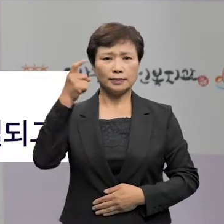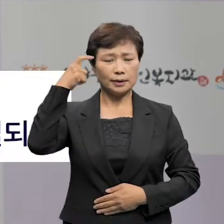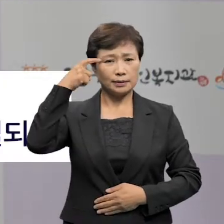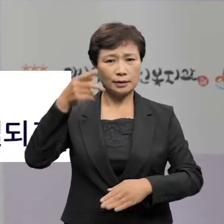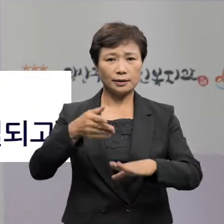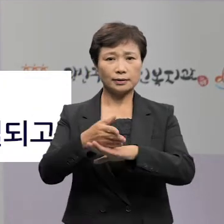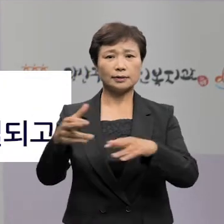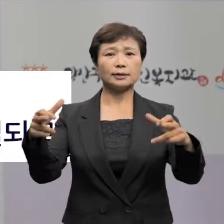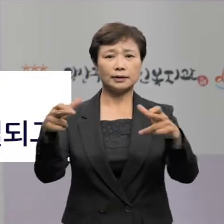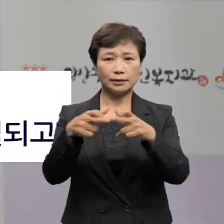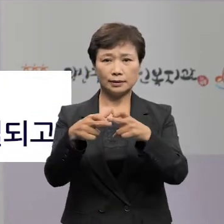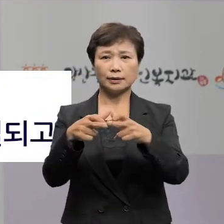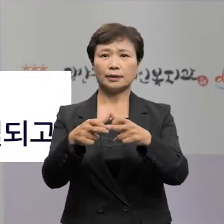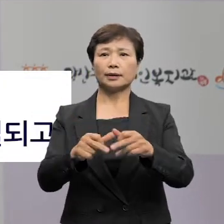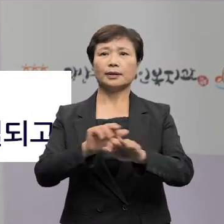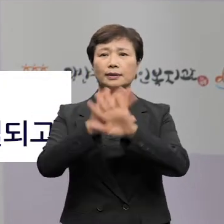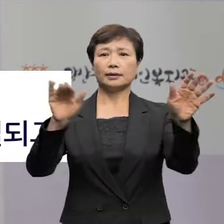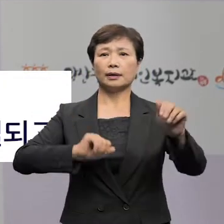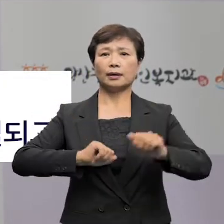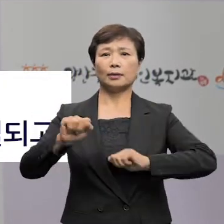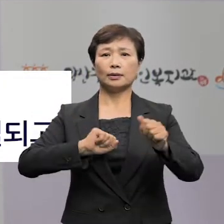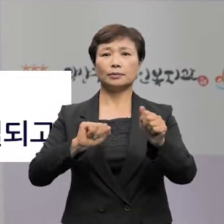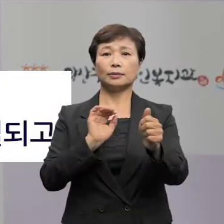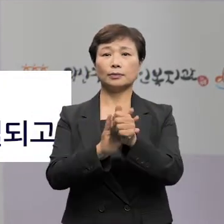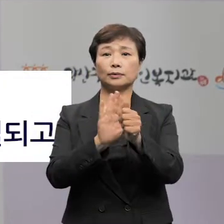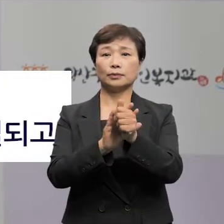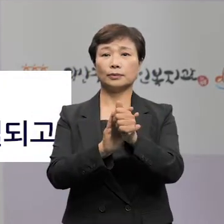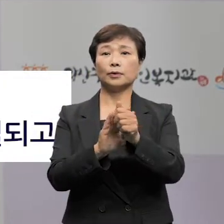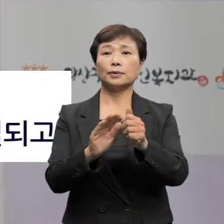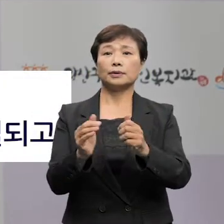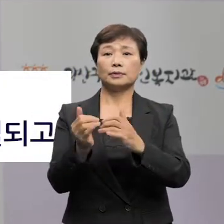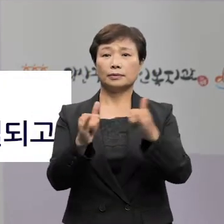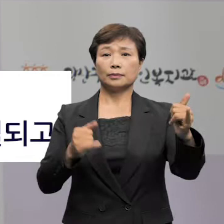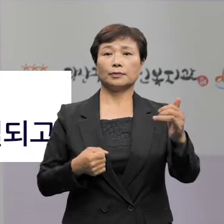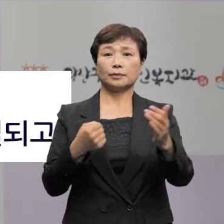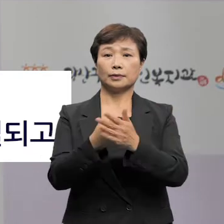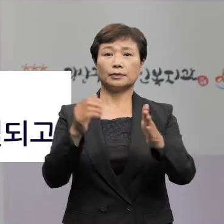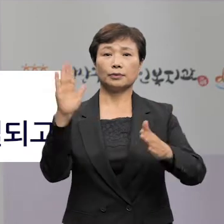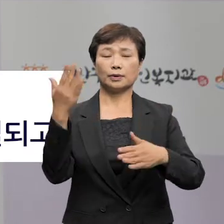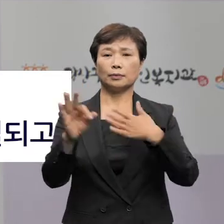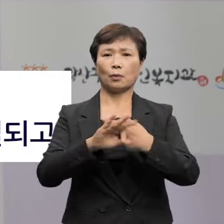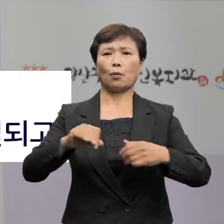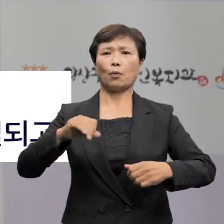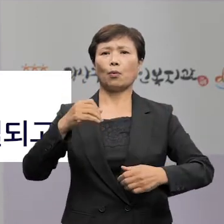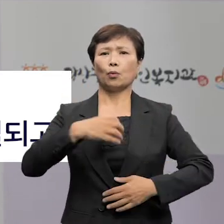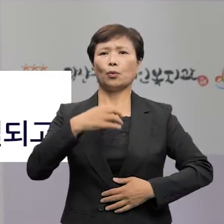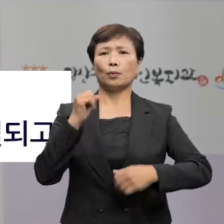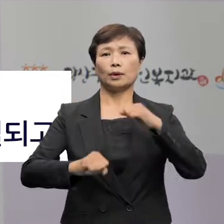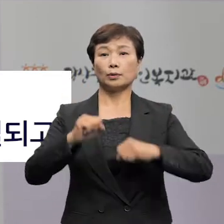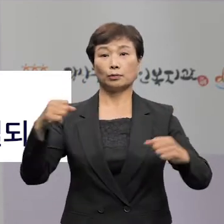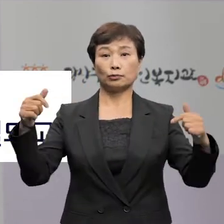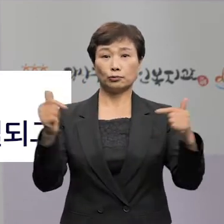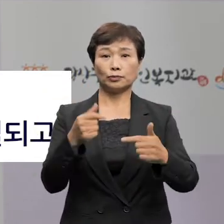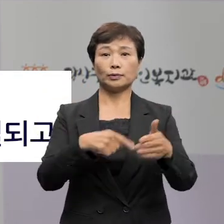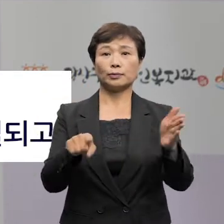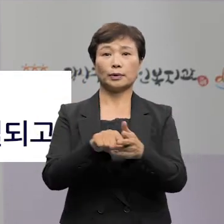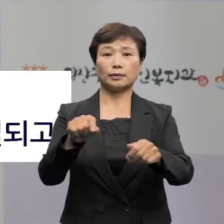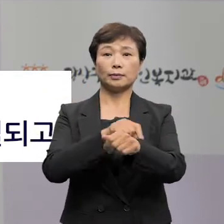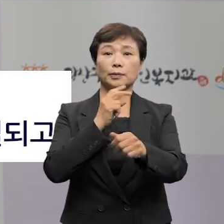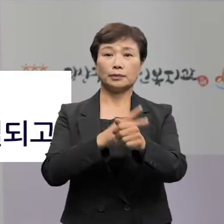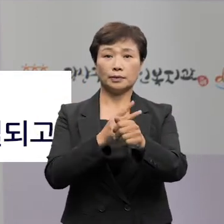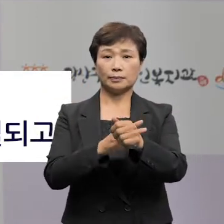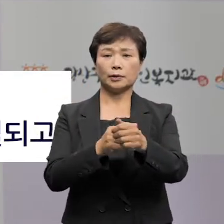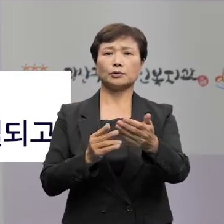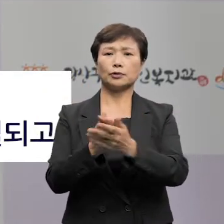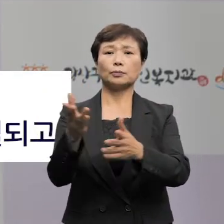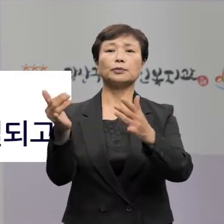최중증 발달 장애인 낮 활동 지원 서비스 대상자로 선정되면 부정적인 행동을 감소시키기 위해 특수 교사 등